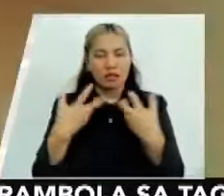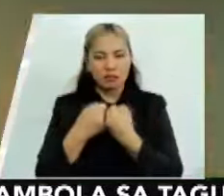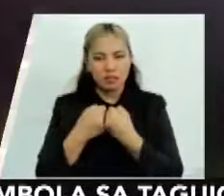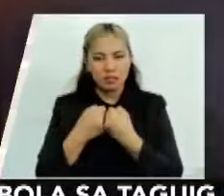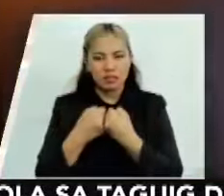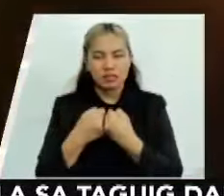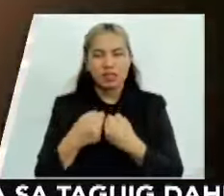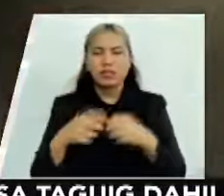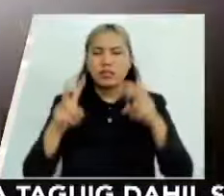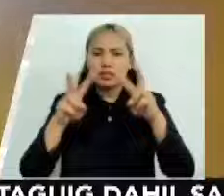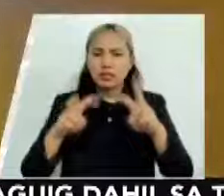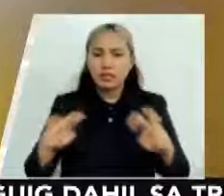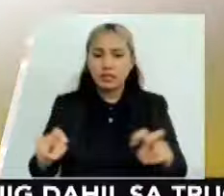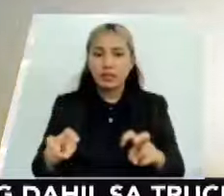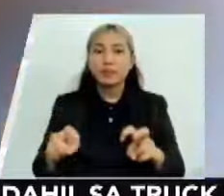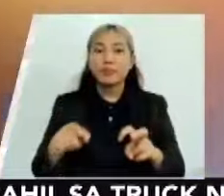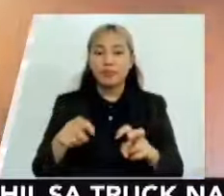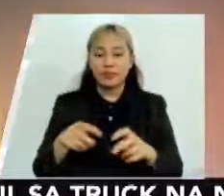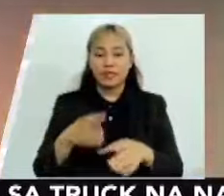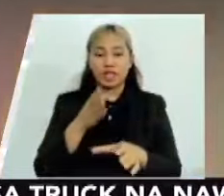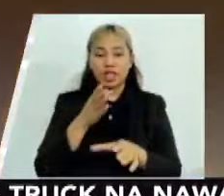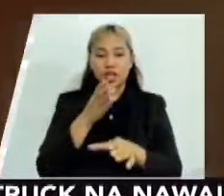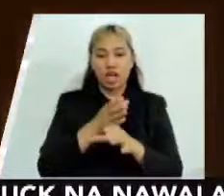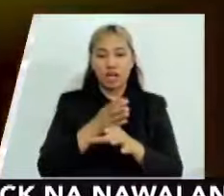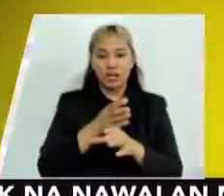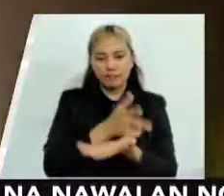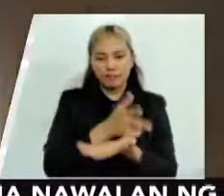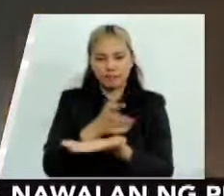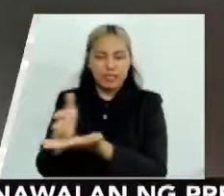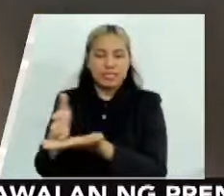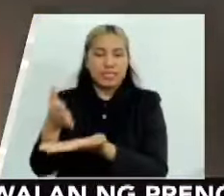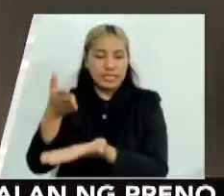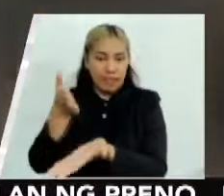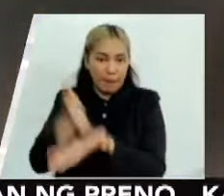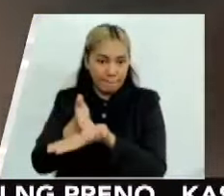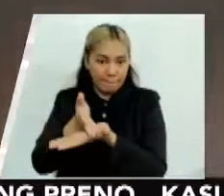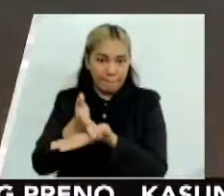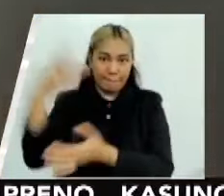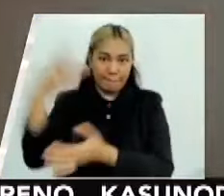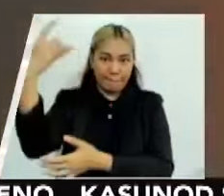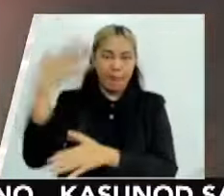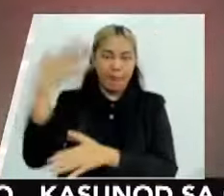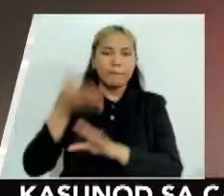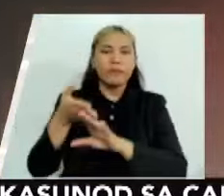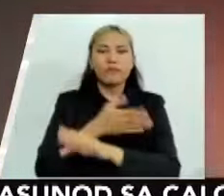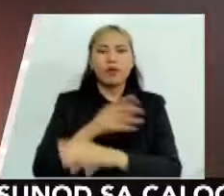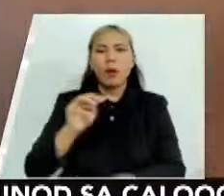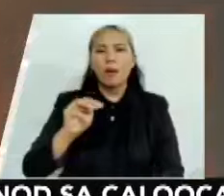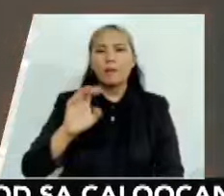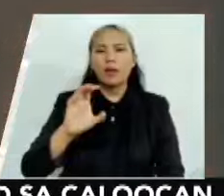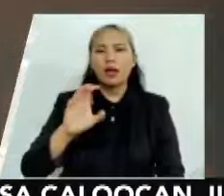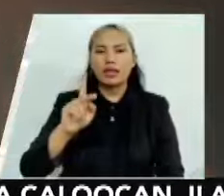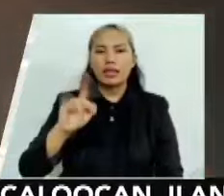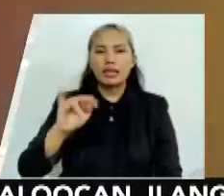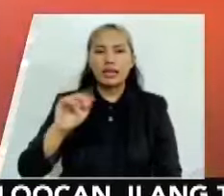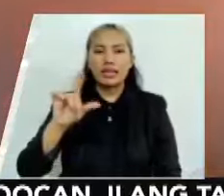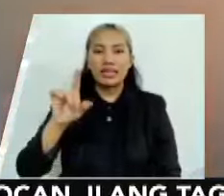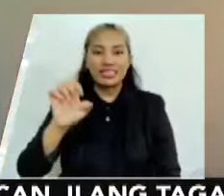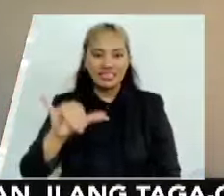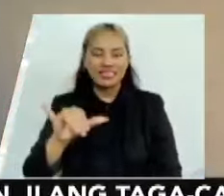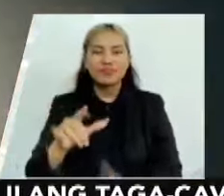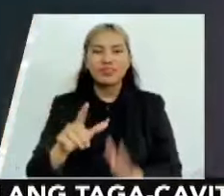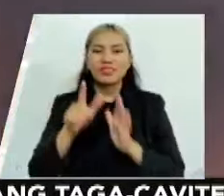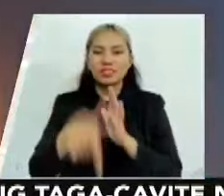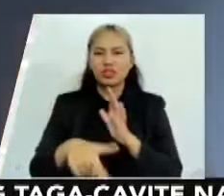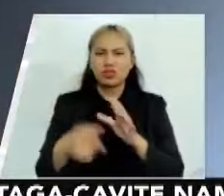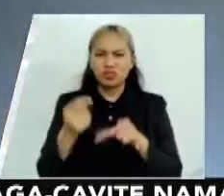sa stoplight sa C5 southbound bago mag-McKinley intersection. Nang bigla na lang umabante ang truck at saka inararo ang